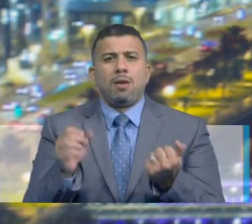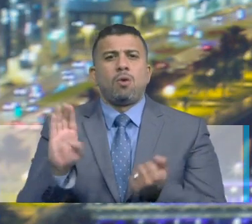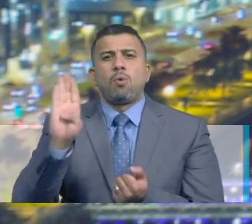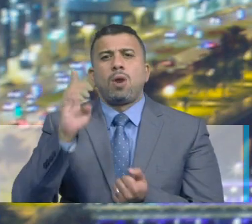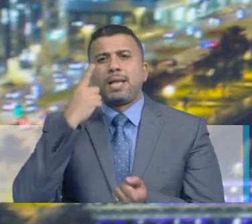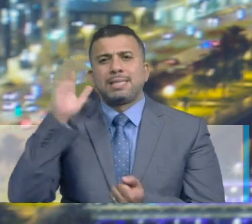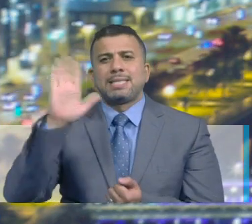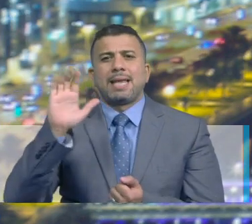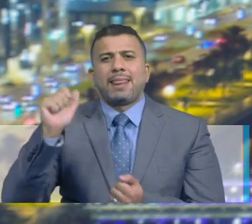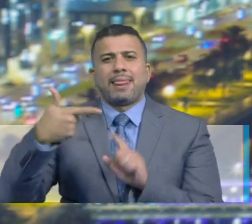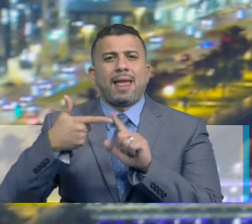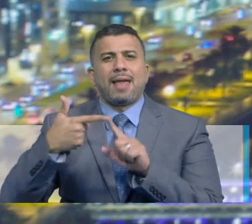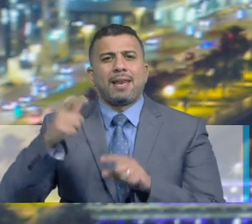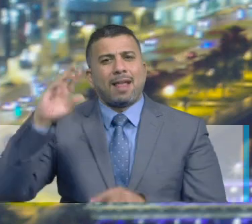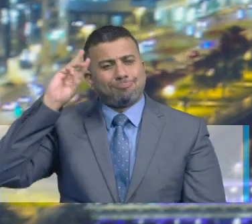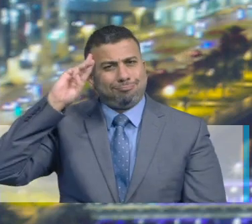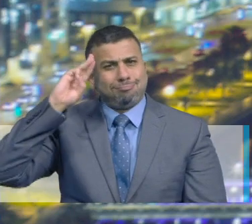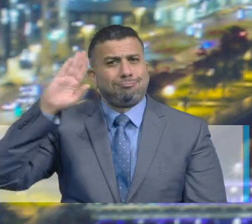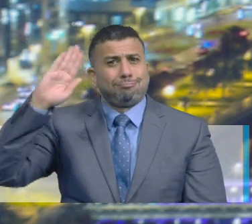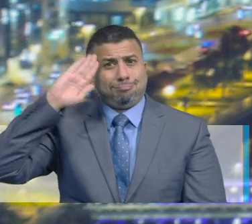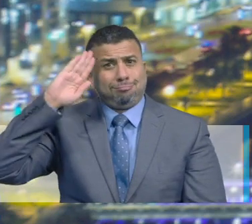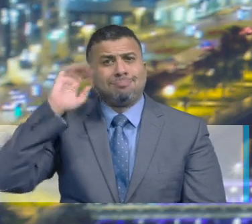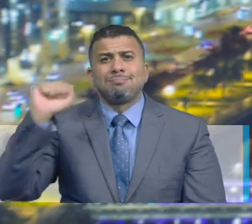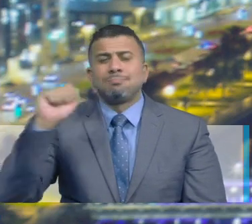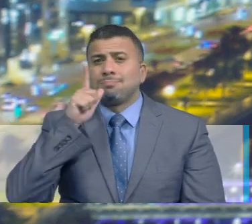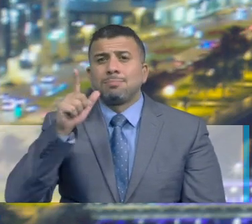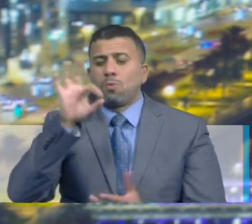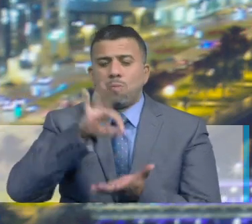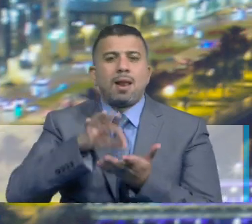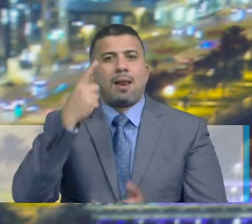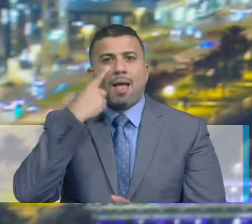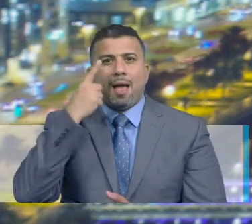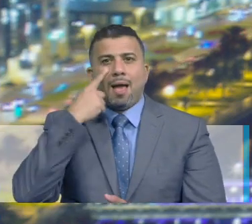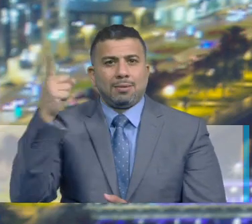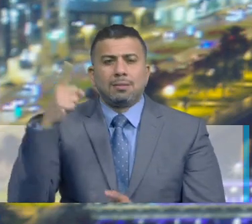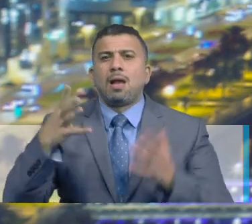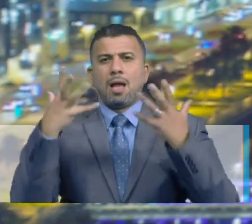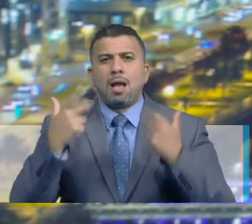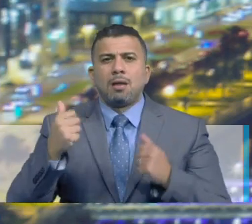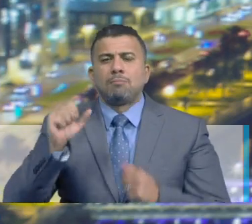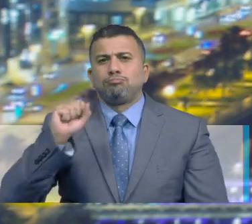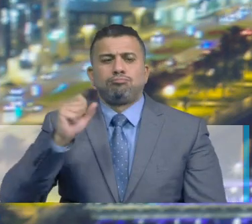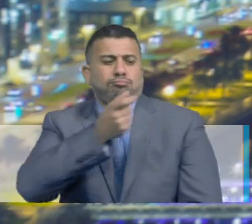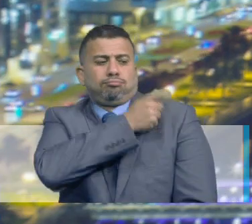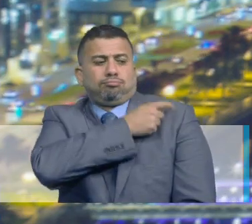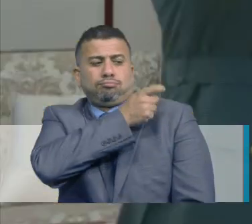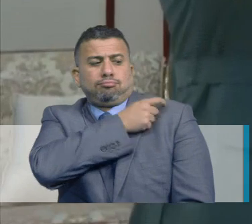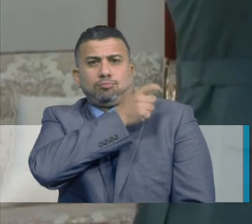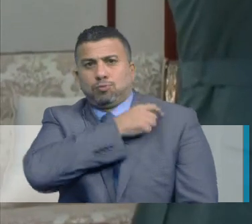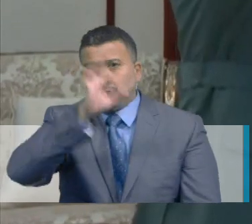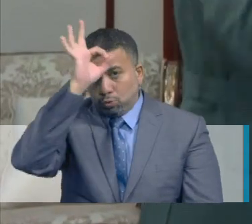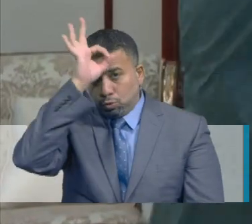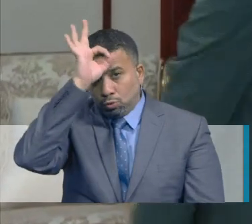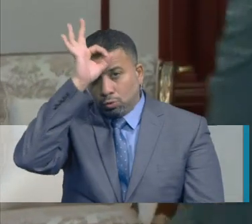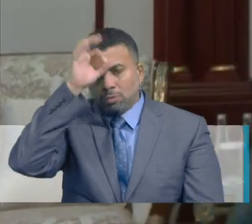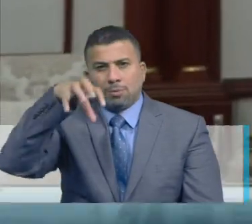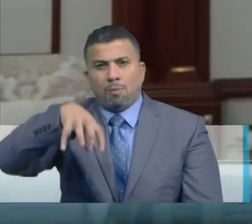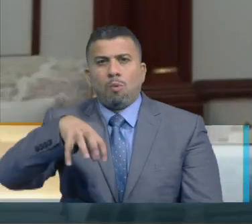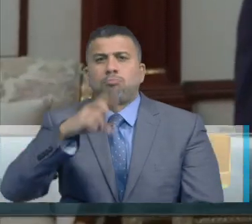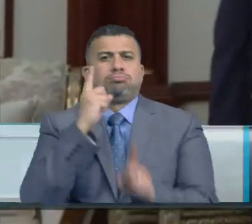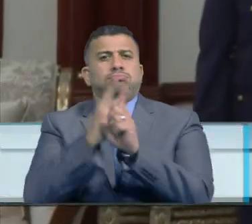في مقر كليه زايد الثاني العسكريه بمدينه بمدينه العين عددا من القيادات العسكريه والشرطيه في الدوله